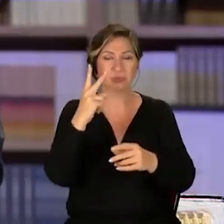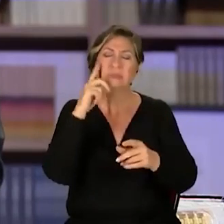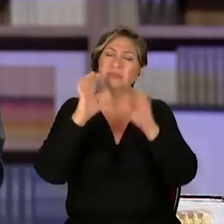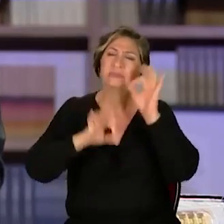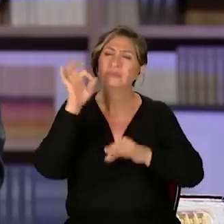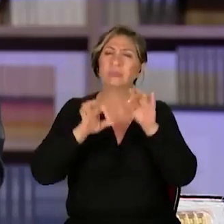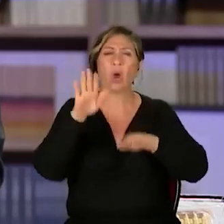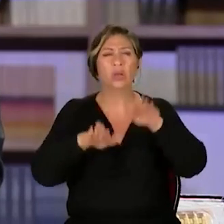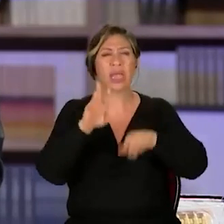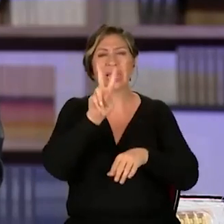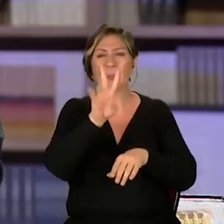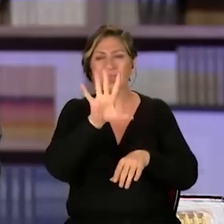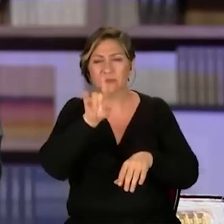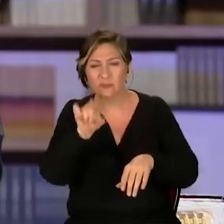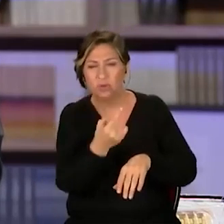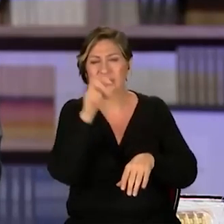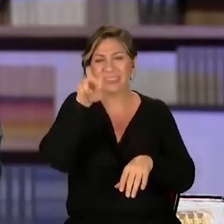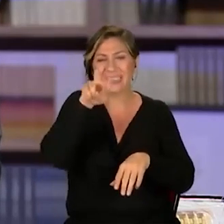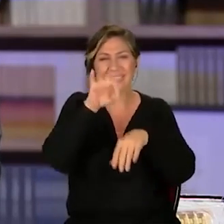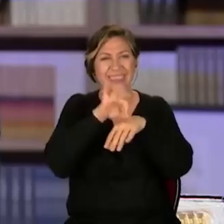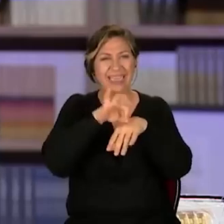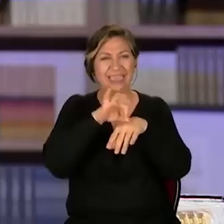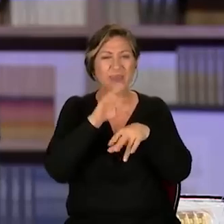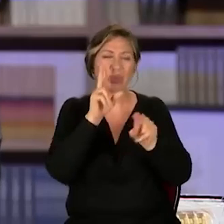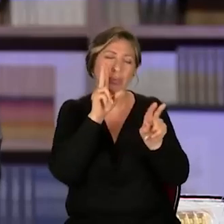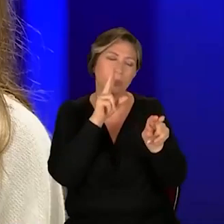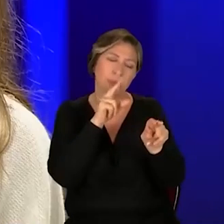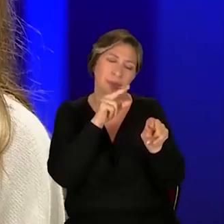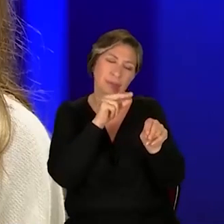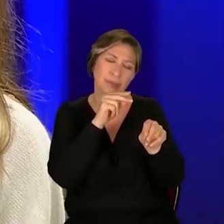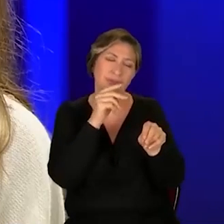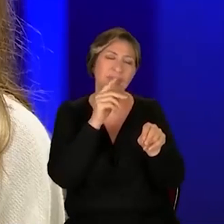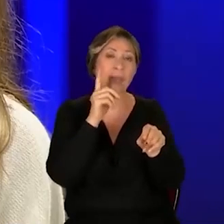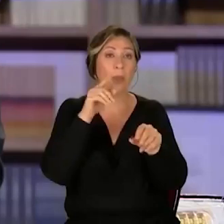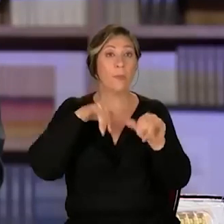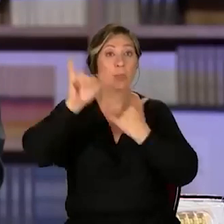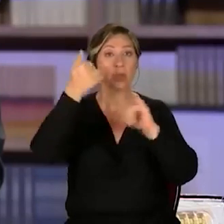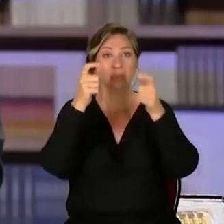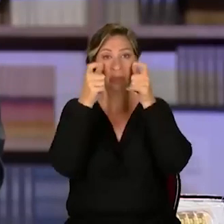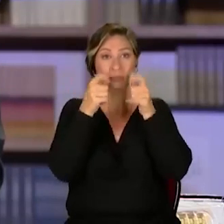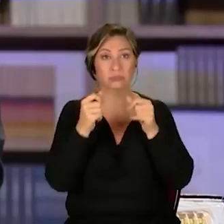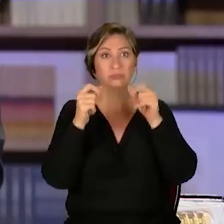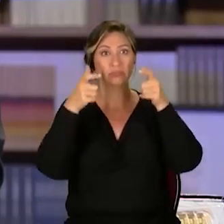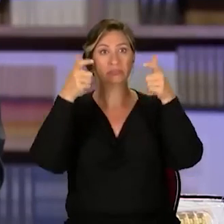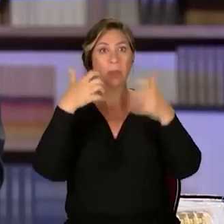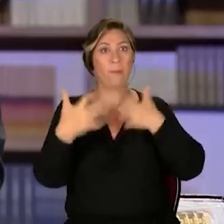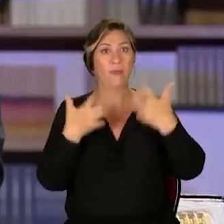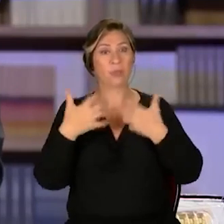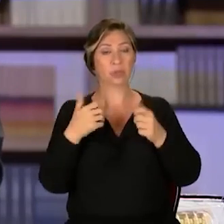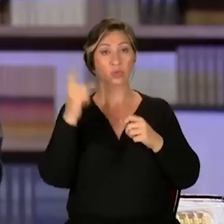yapılan ortalama 25,8 dakikalık bir şekerlemenin pilotların dikkat seviyelerini ve